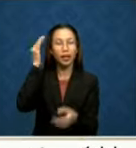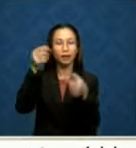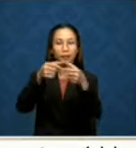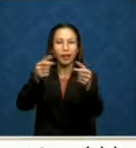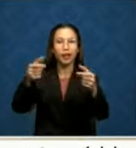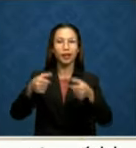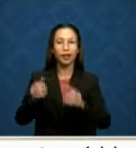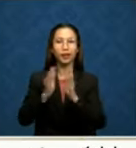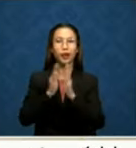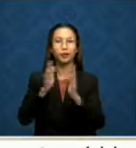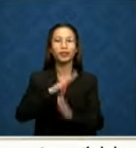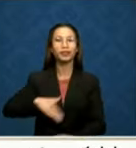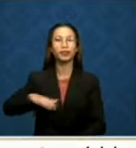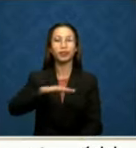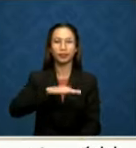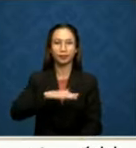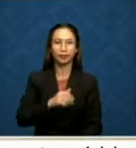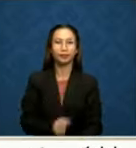ขอบพคุณทกท่านนะครับ